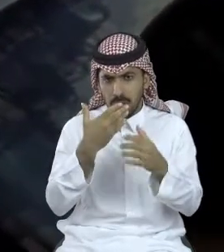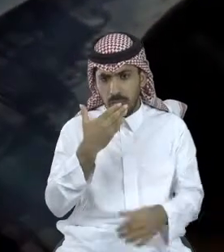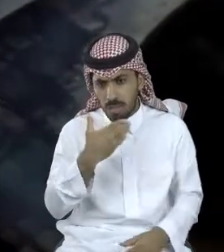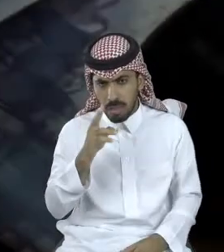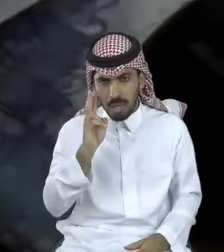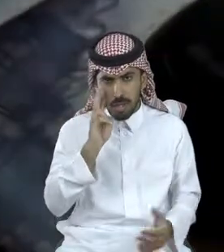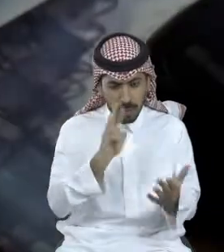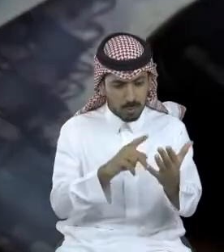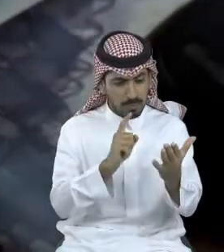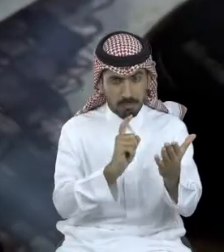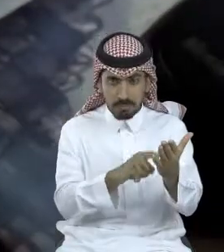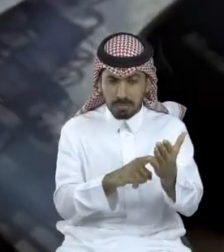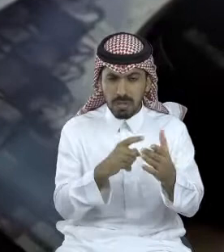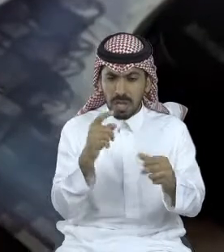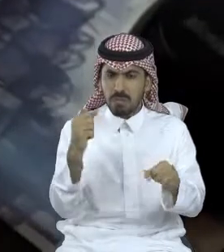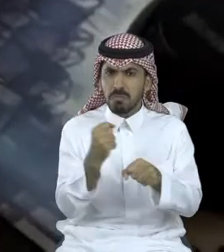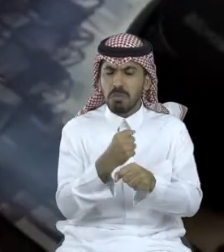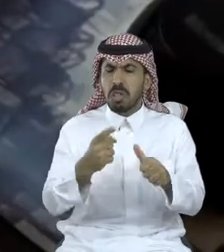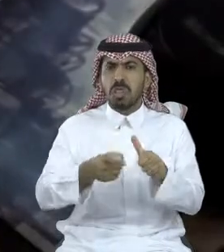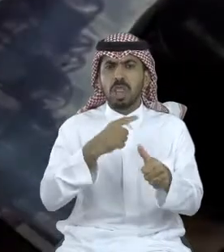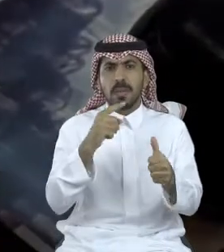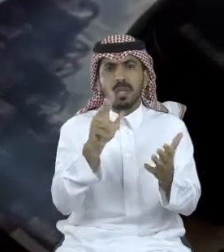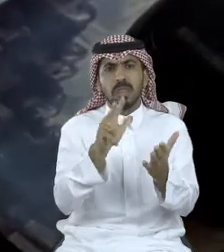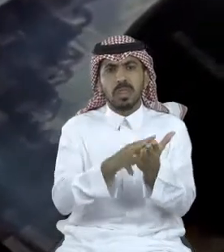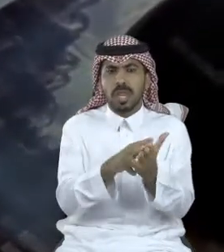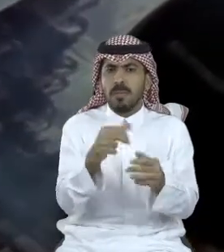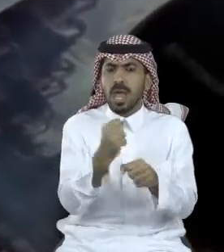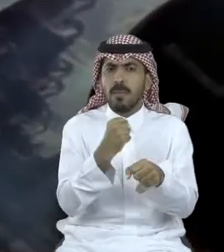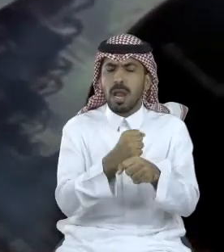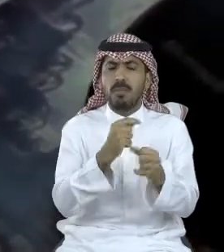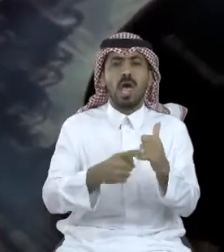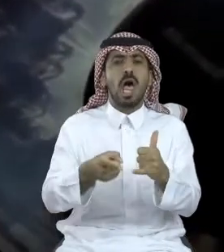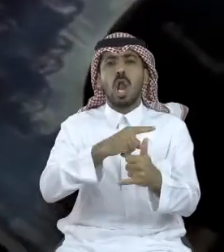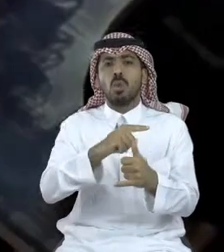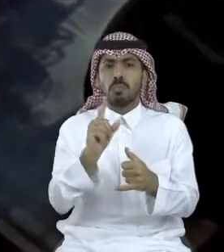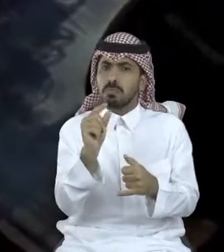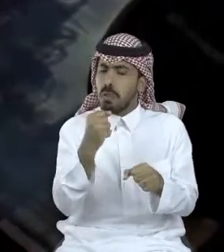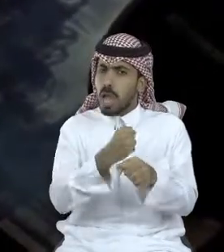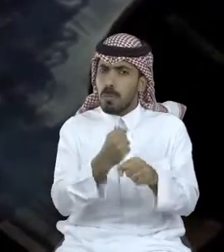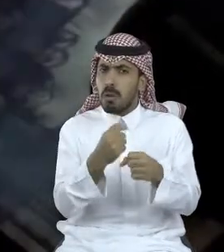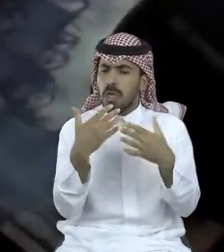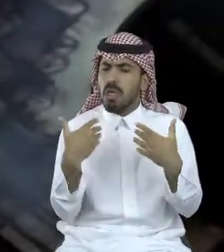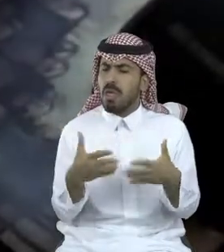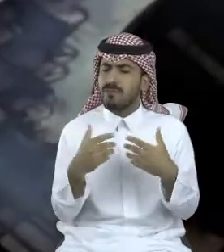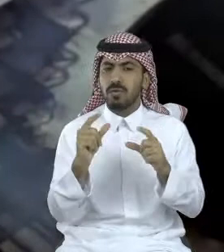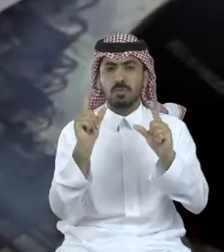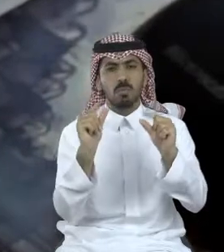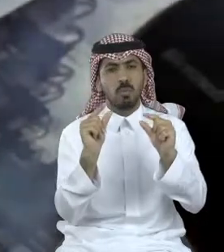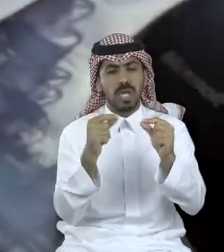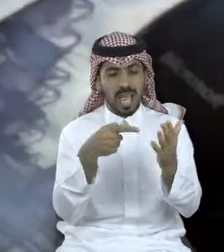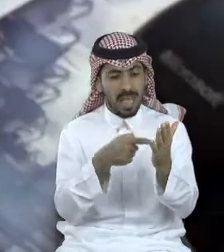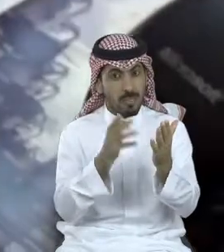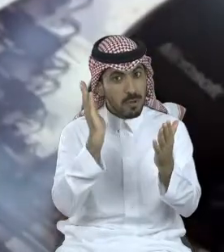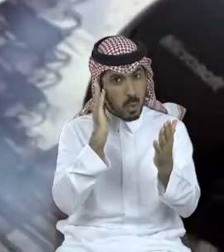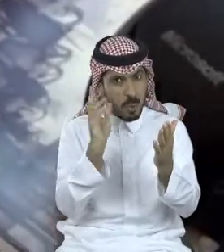لما اضغط على اكشن كاميرا يروح المتجر التطبيقات الاساسي، انا اقول له بلاي دائما فيقول لي ما ايتم نوت فاوند، بس ما جربت اشوف السوق الثاني، ما